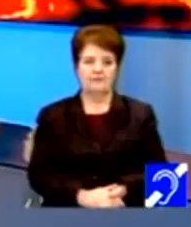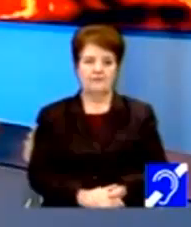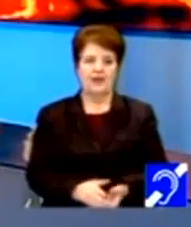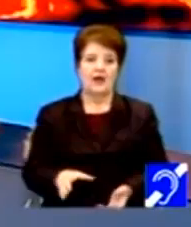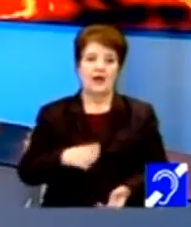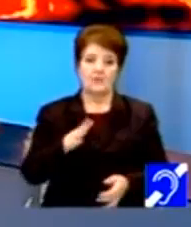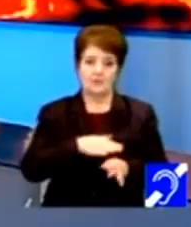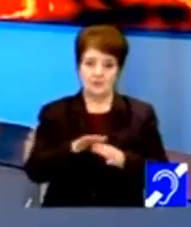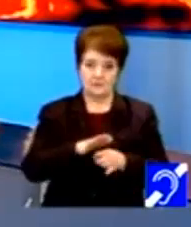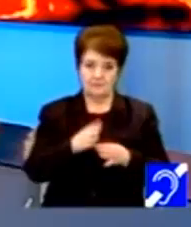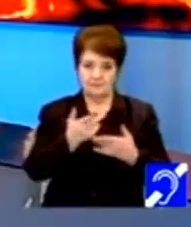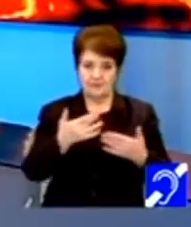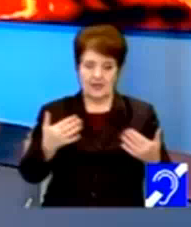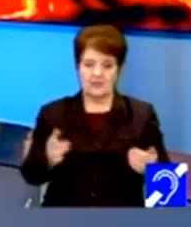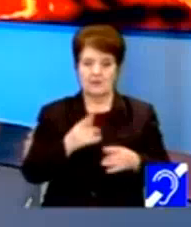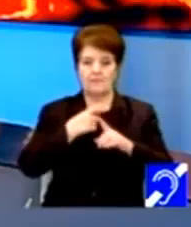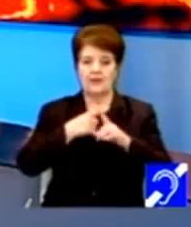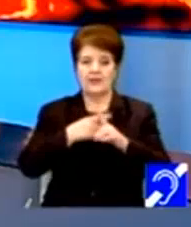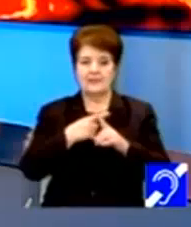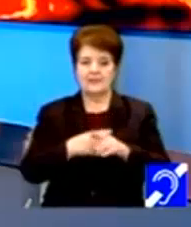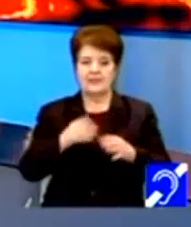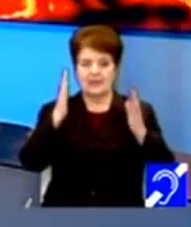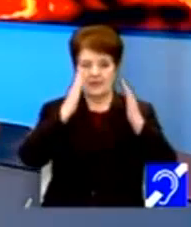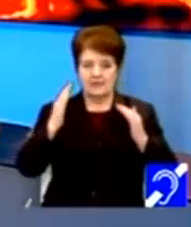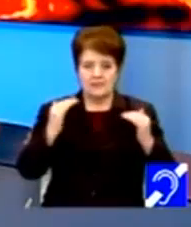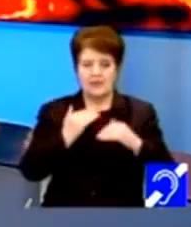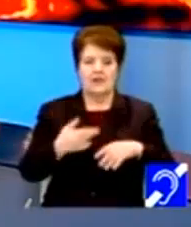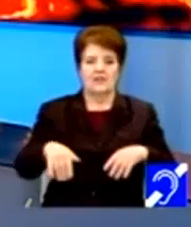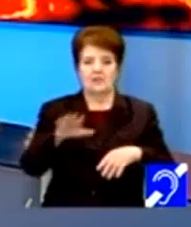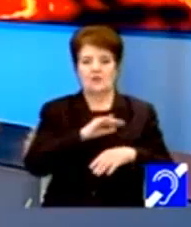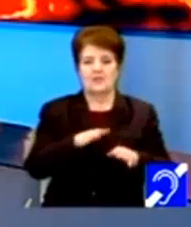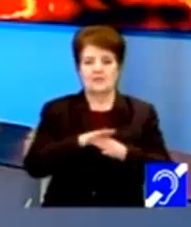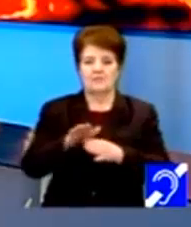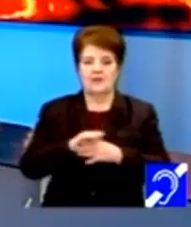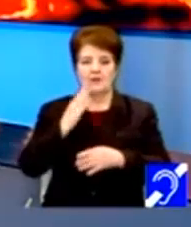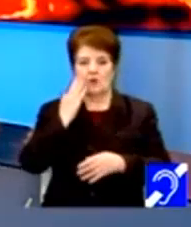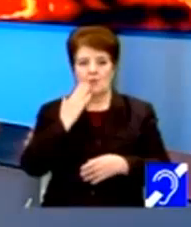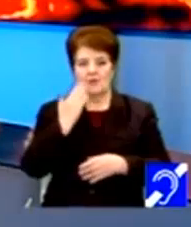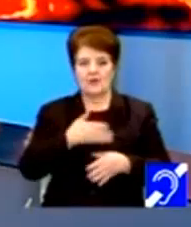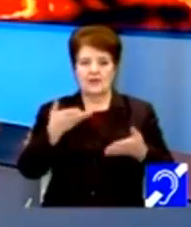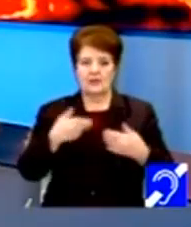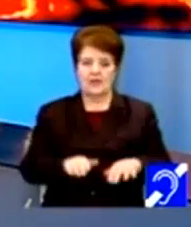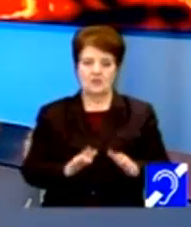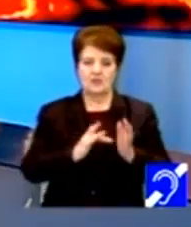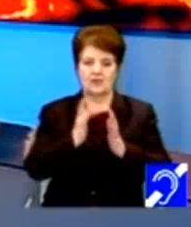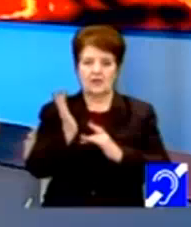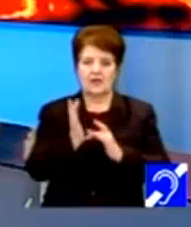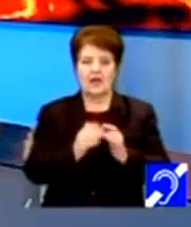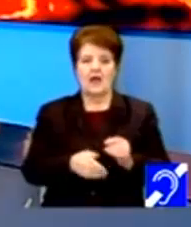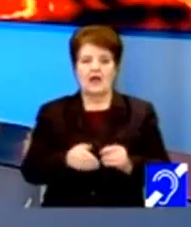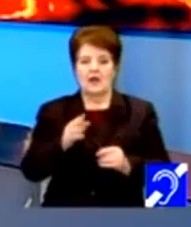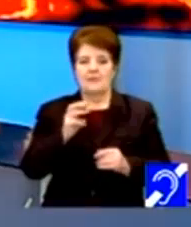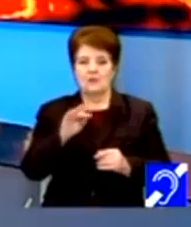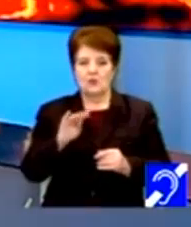Au fost pline bisericile și mănăstirile peste tot în România. Credincioșii au ascultat slujba care vestește nașterea lui Iisus Mântuitorul. Au